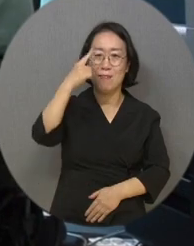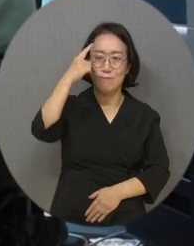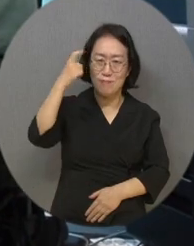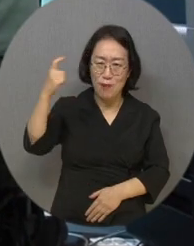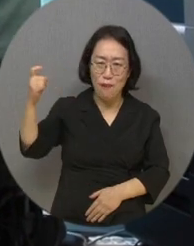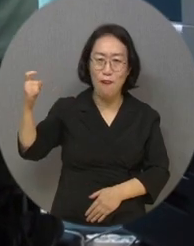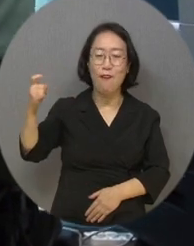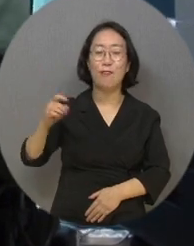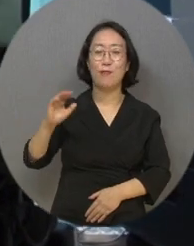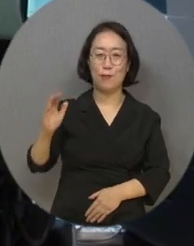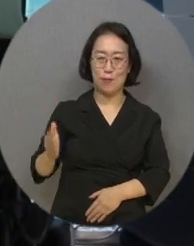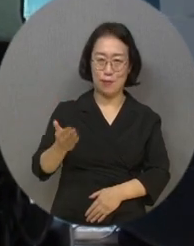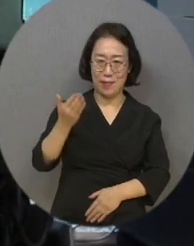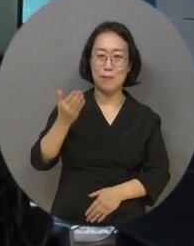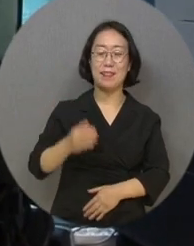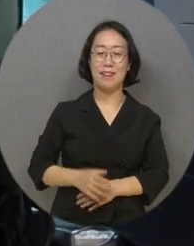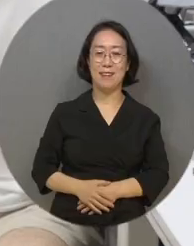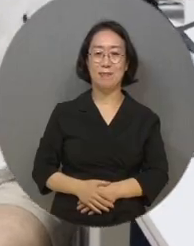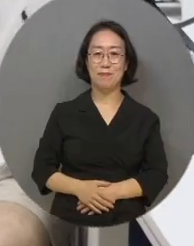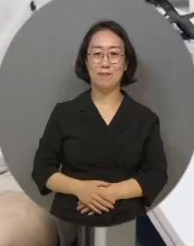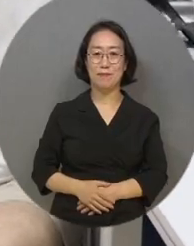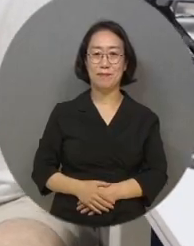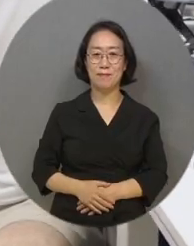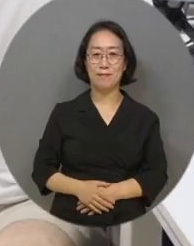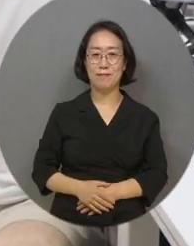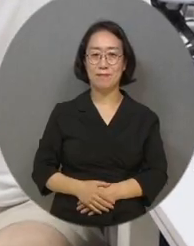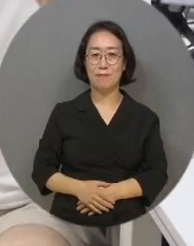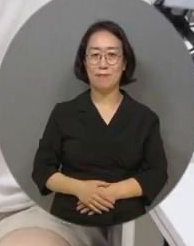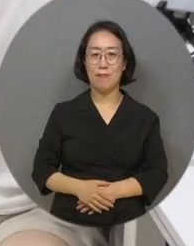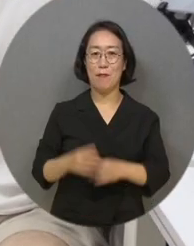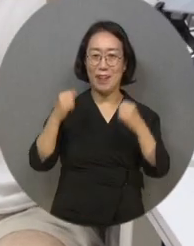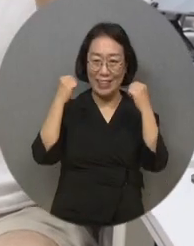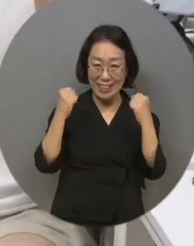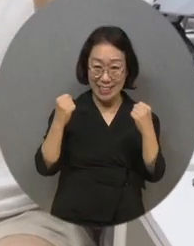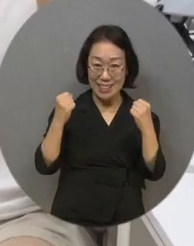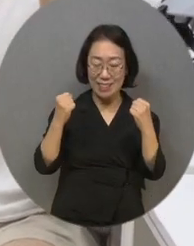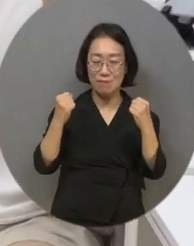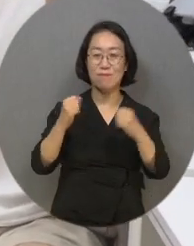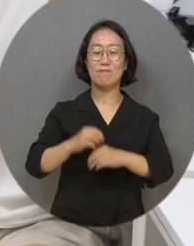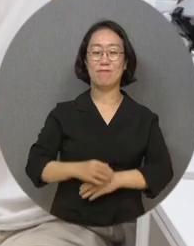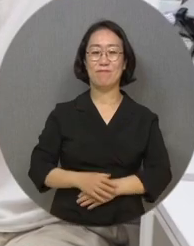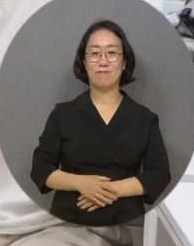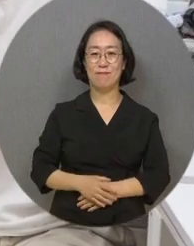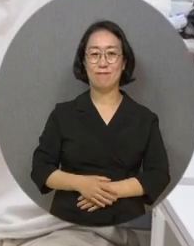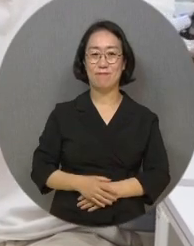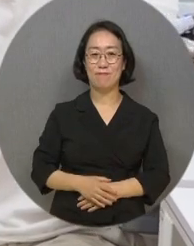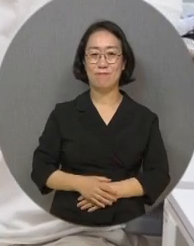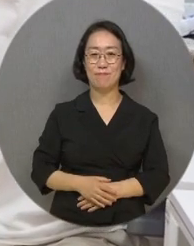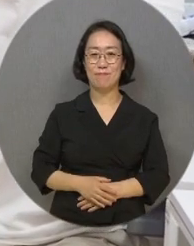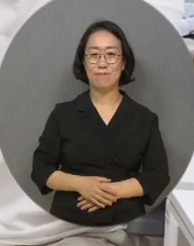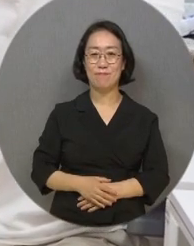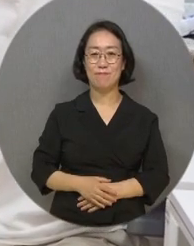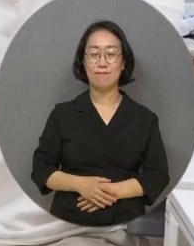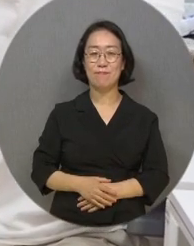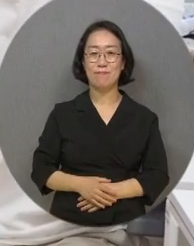귀감이 되고 있습니다. 알려주시오. 파이팅! 복지TV 뉴스 권용찬입니다.